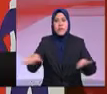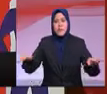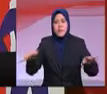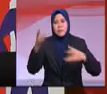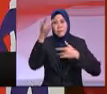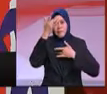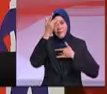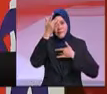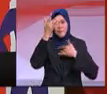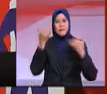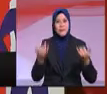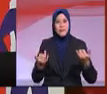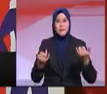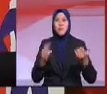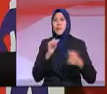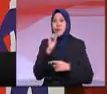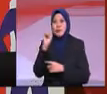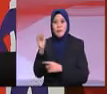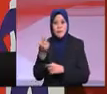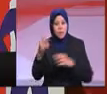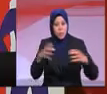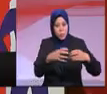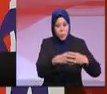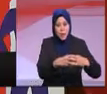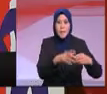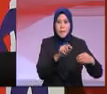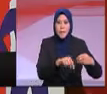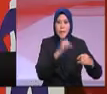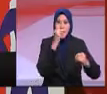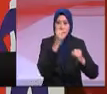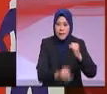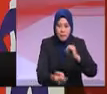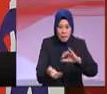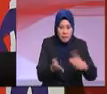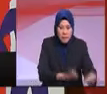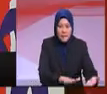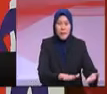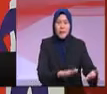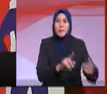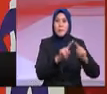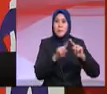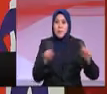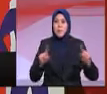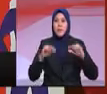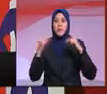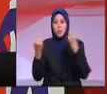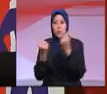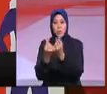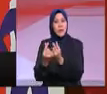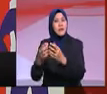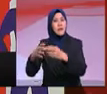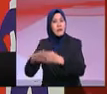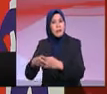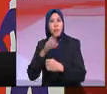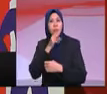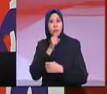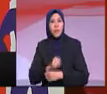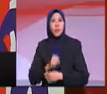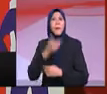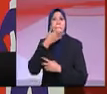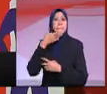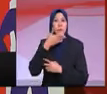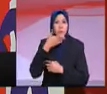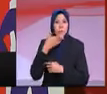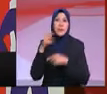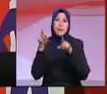hanya kumpulan rentan yang berakhir dengan kematian, tetapi juga kumpulan-kumpulan yang berumur usia muda